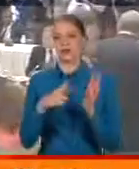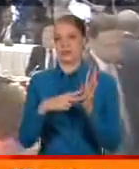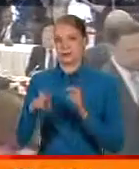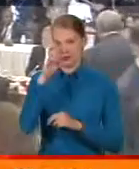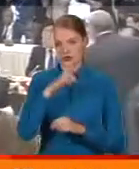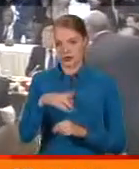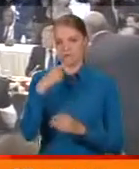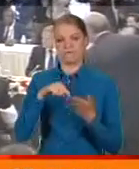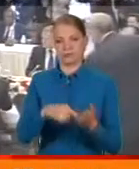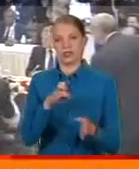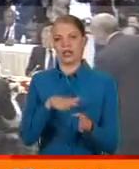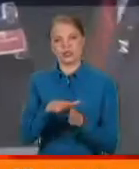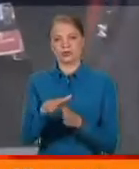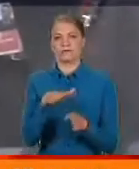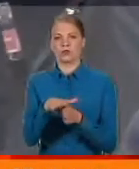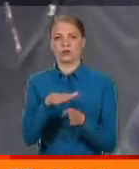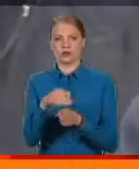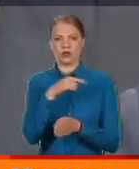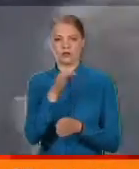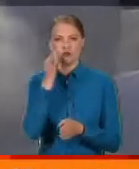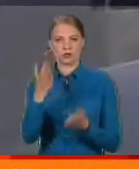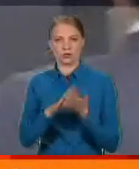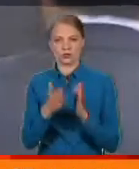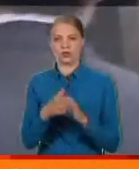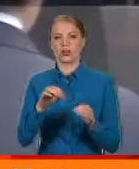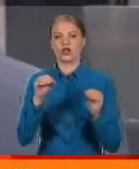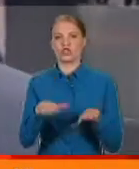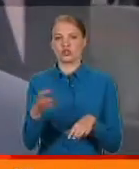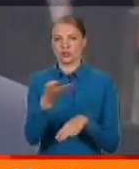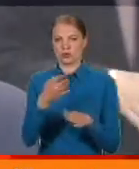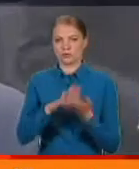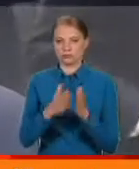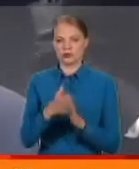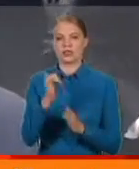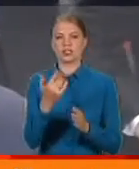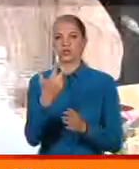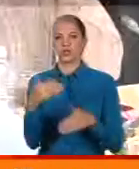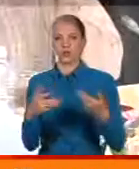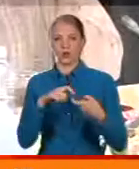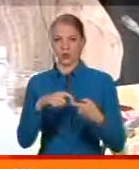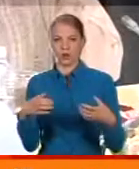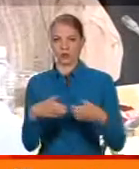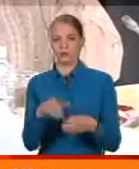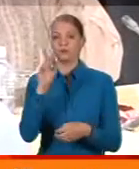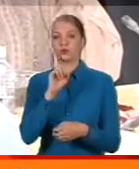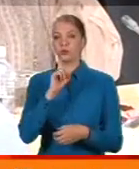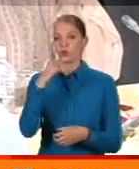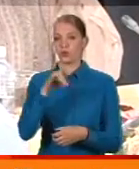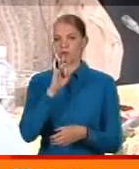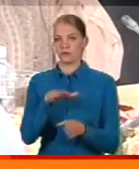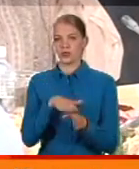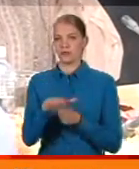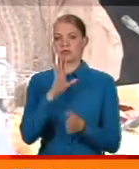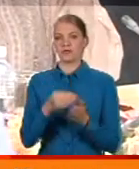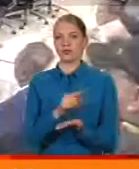на цілковитому виконанні мінських угод, рішень нормандського формату і тристоронньої контактної групи. Доки Росія не виконує